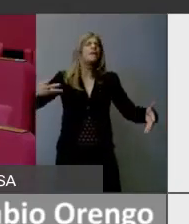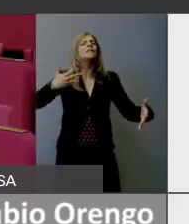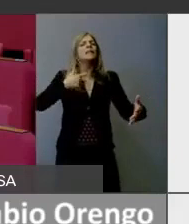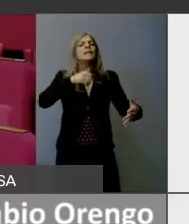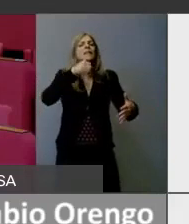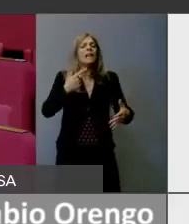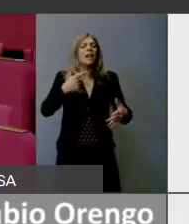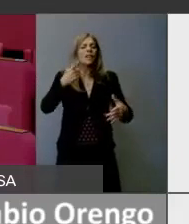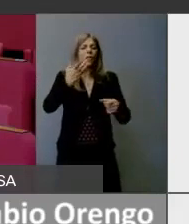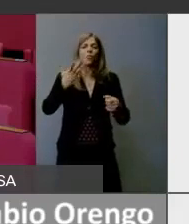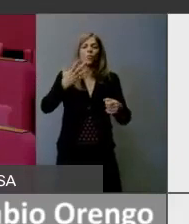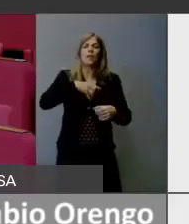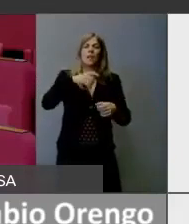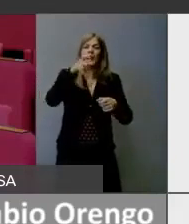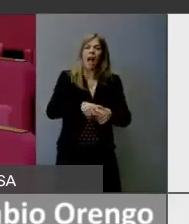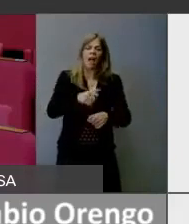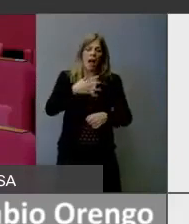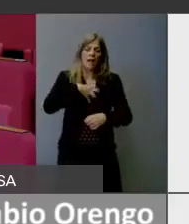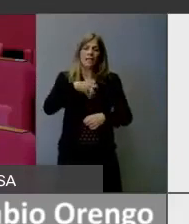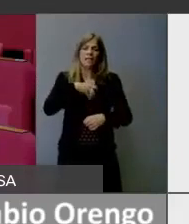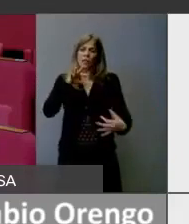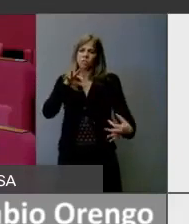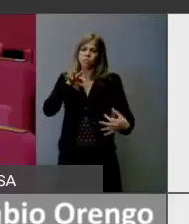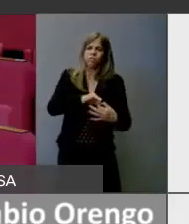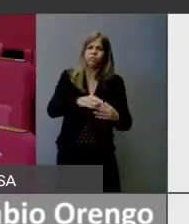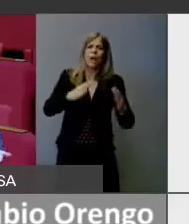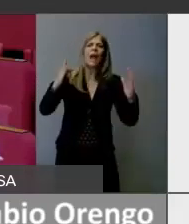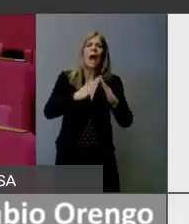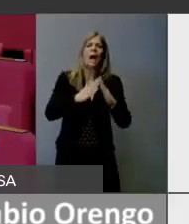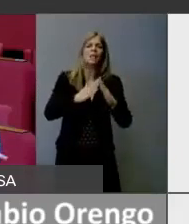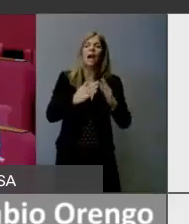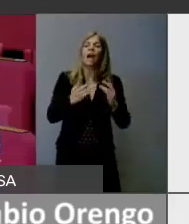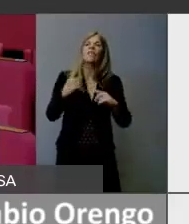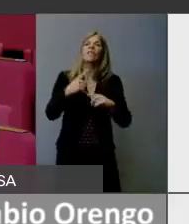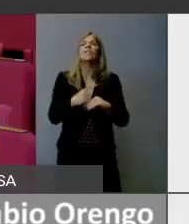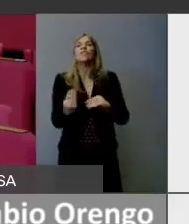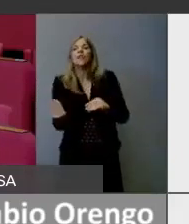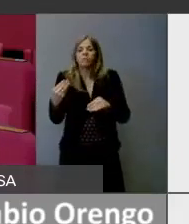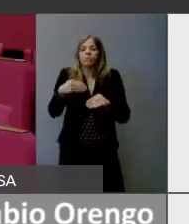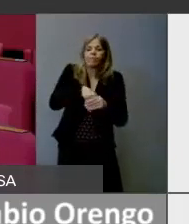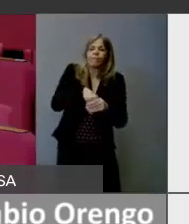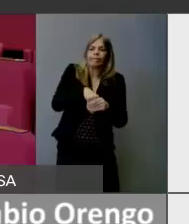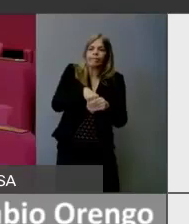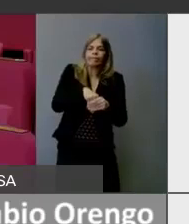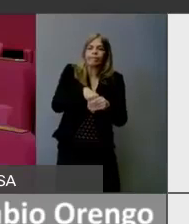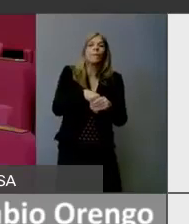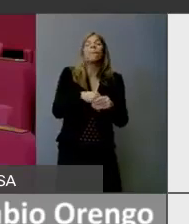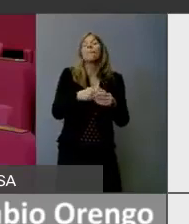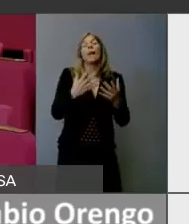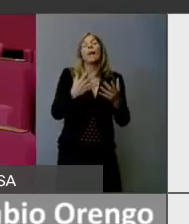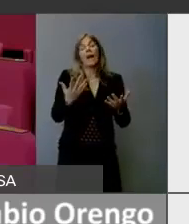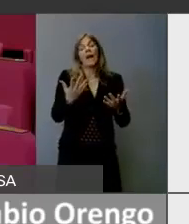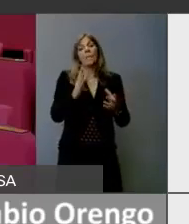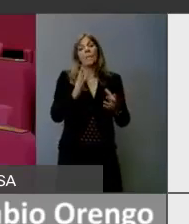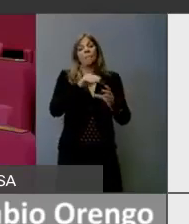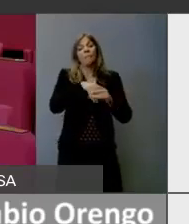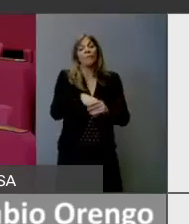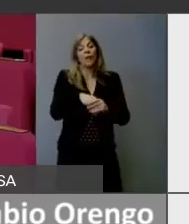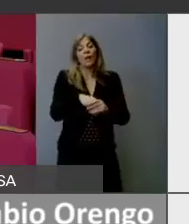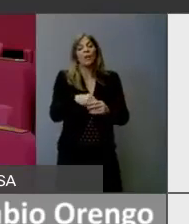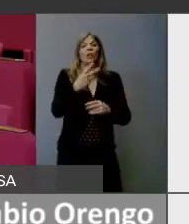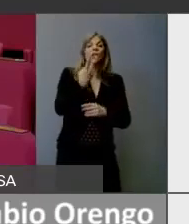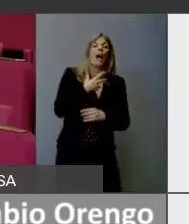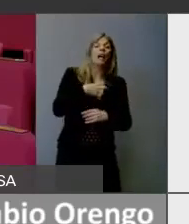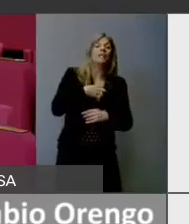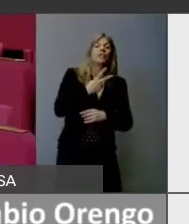assessorato pieno alla casa, invece qua è un di cui, e naturalmente sempre nelle mani di due